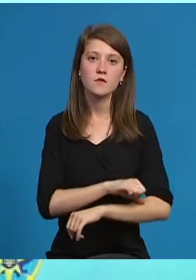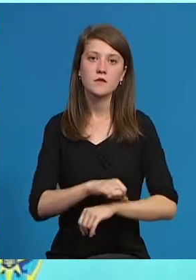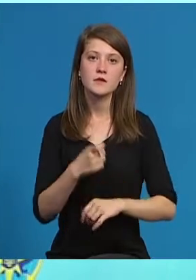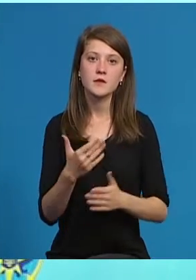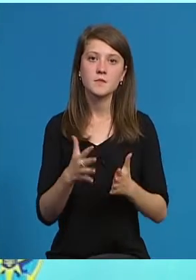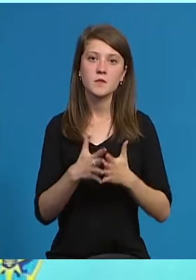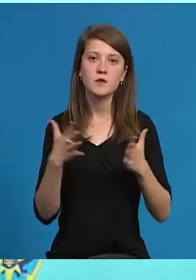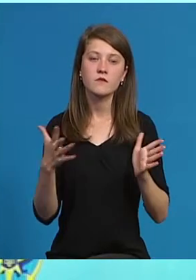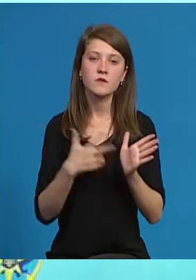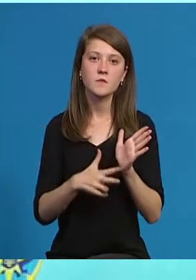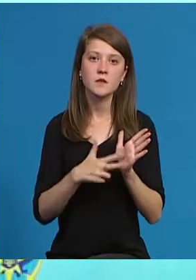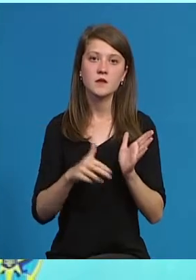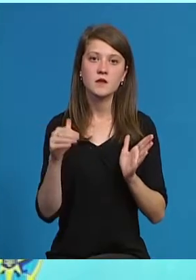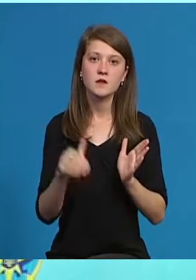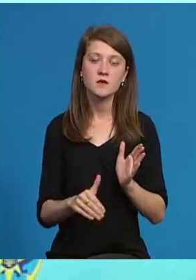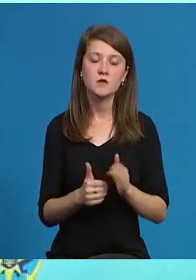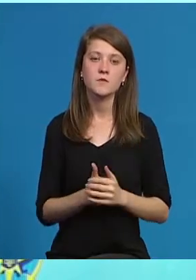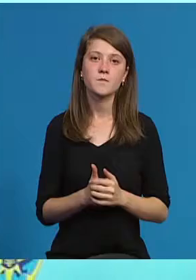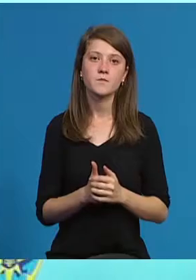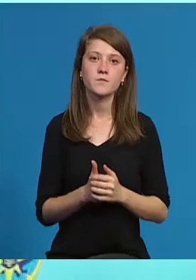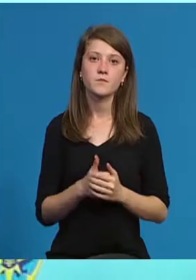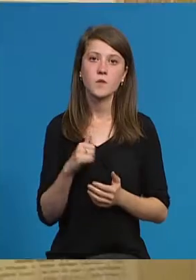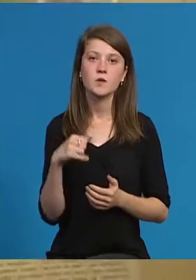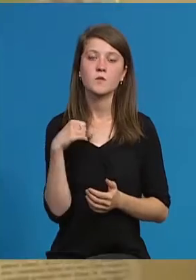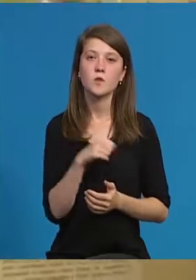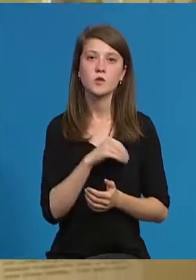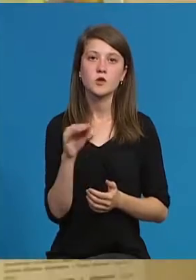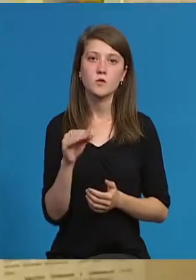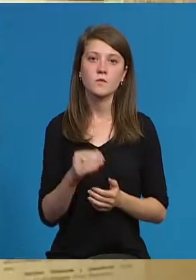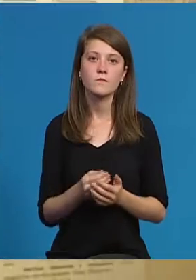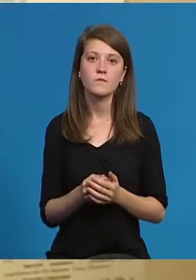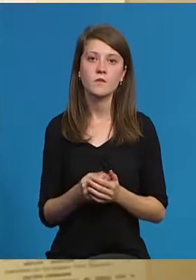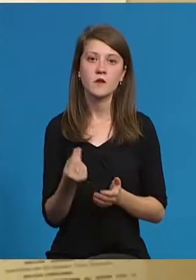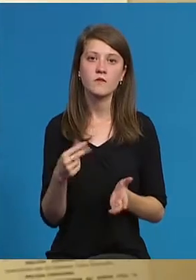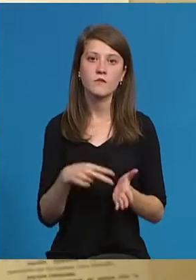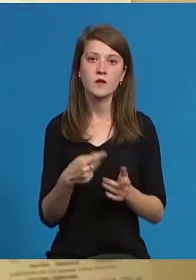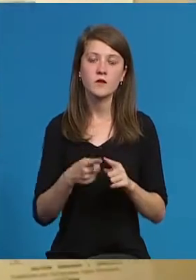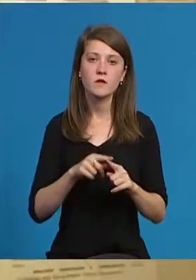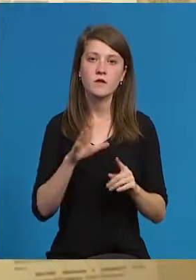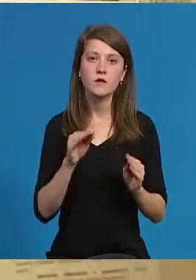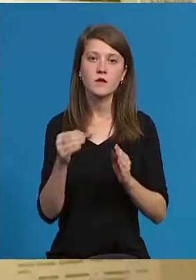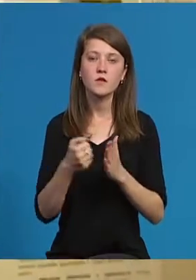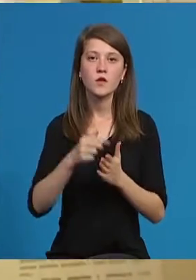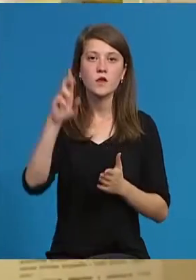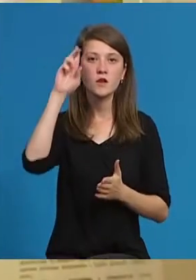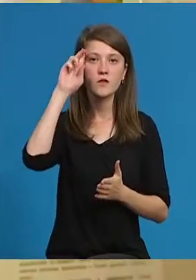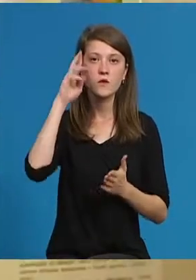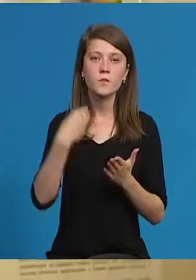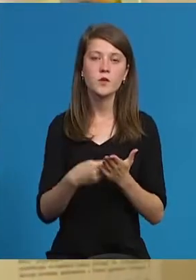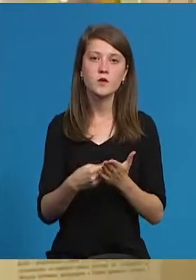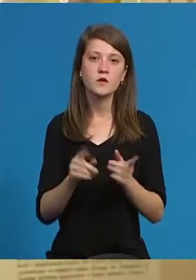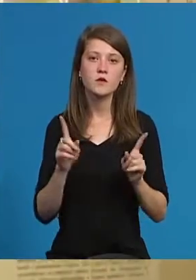більше 80 тисяч у самому Житомирі. Вартість ця вся йде до державного бюджету і також